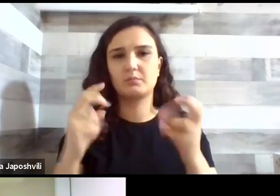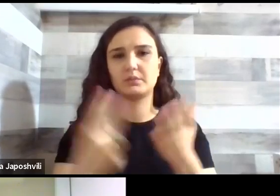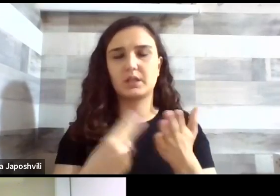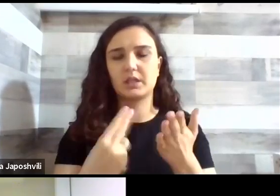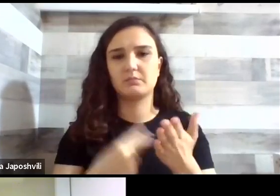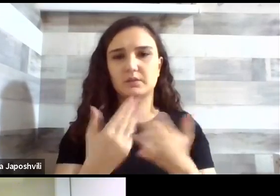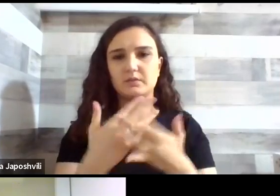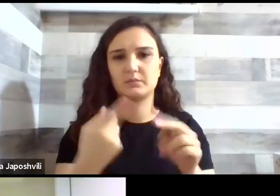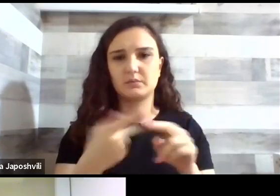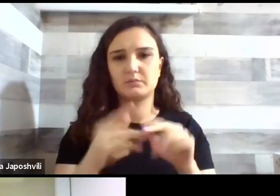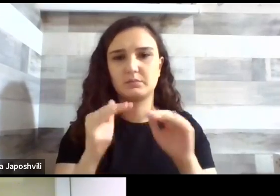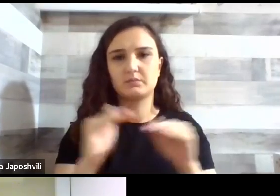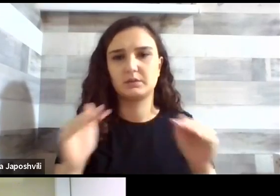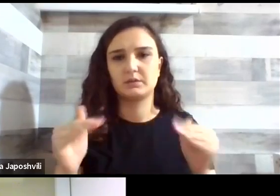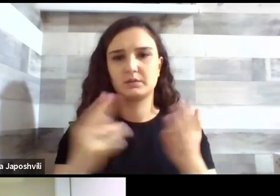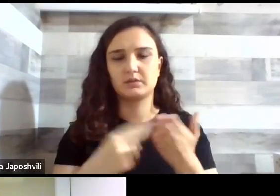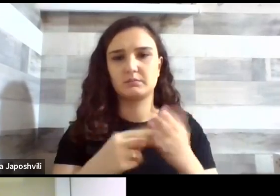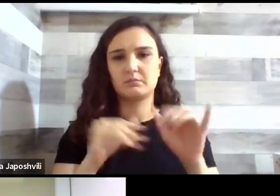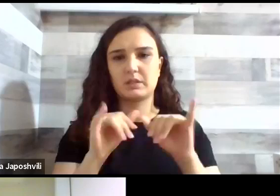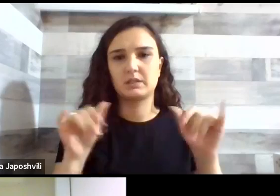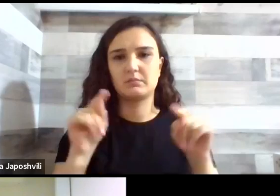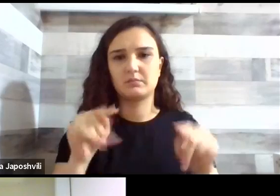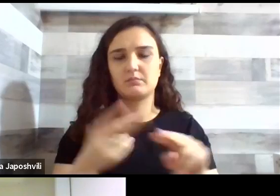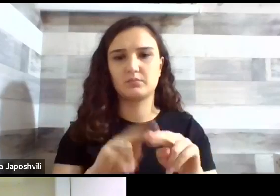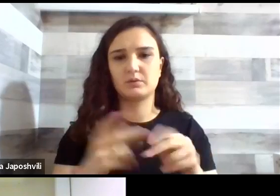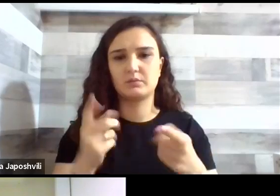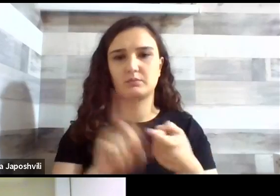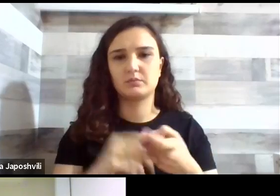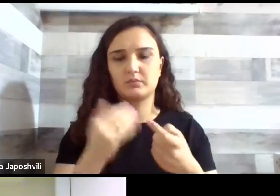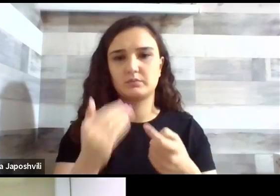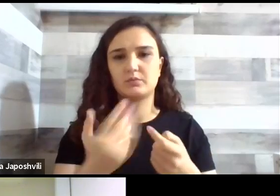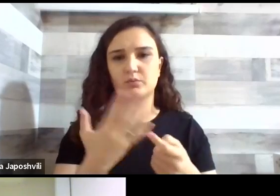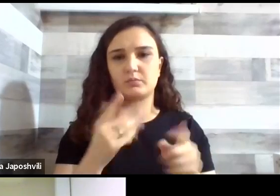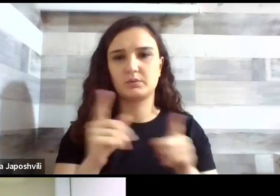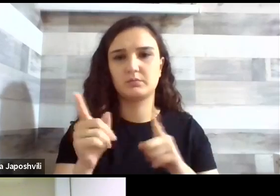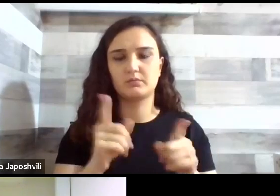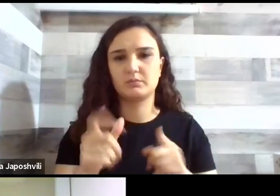და ბაღები პანდემიისას, ასე რომ გააჩნია, თქვათ, რომელი